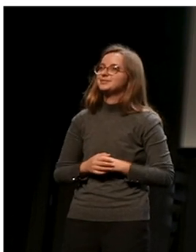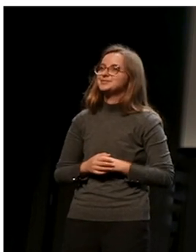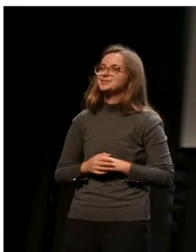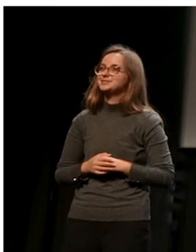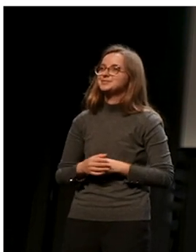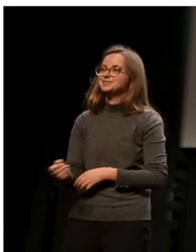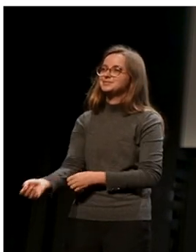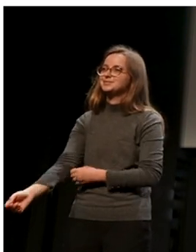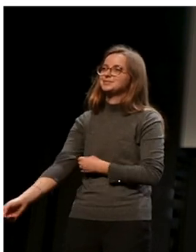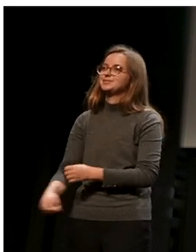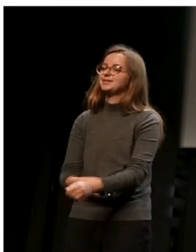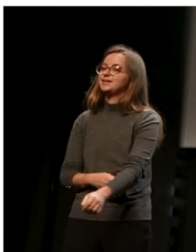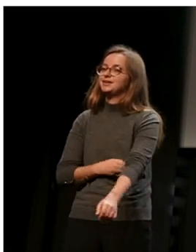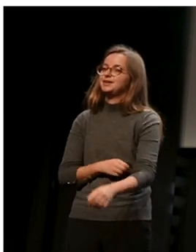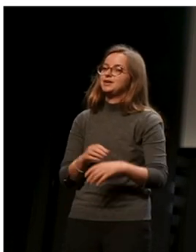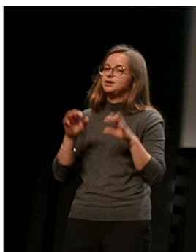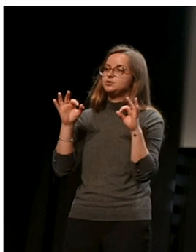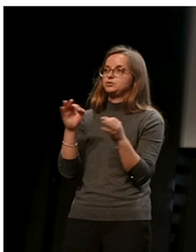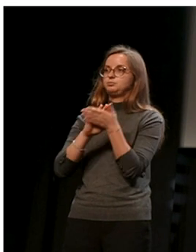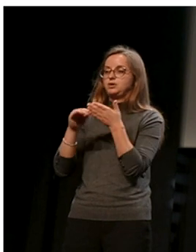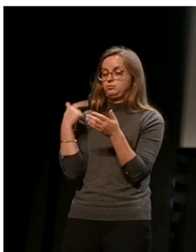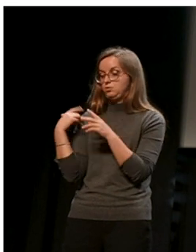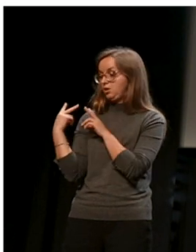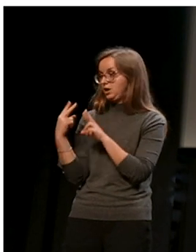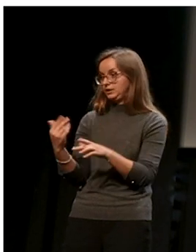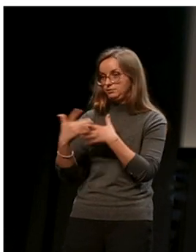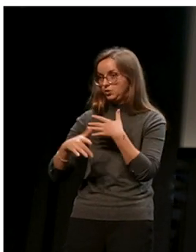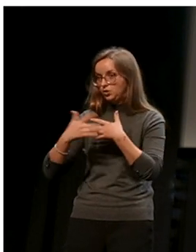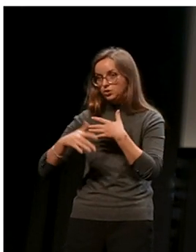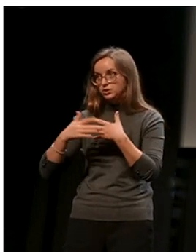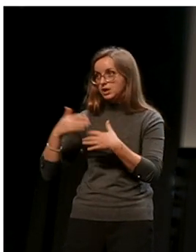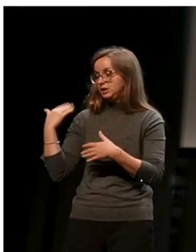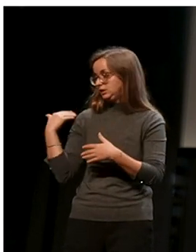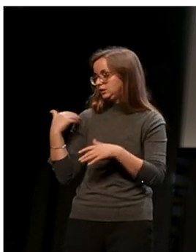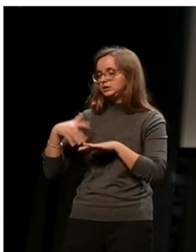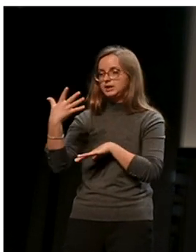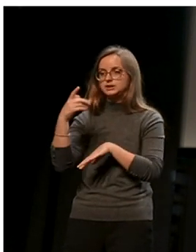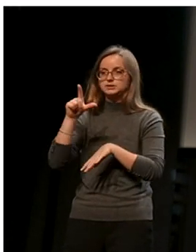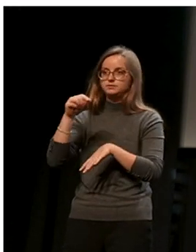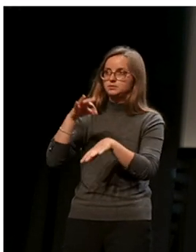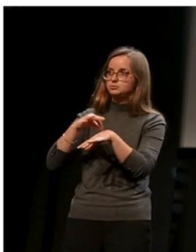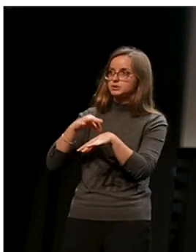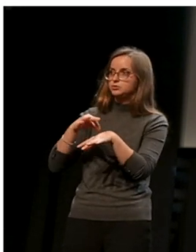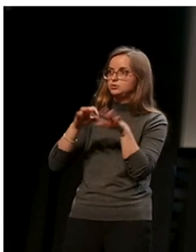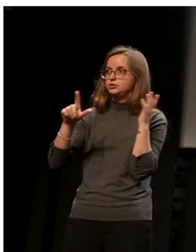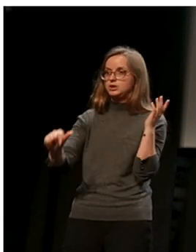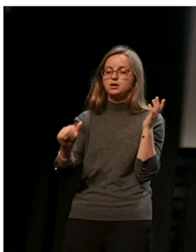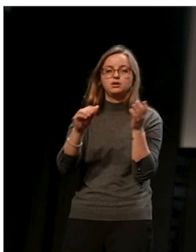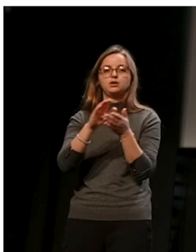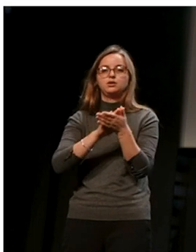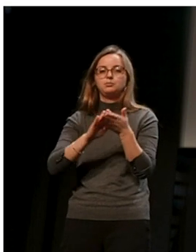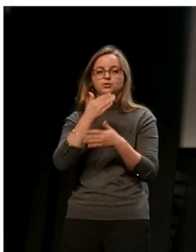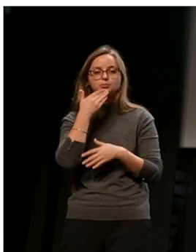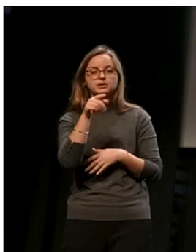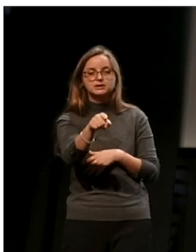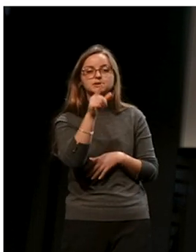Deux, trois trucs. Je suis arrivé avec un peu de retard et depuis un quart d'heure, 20 minutes que je suis là, merci à la personne qui a